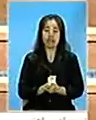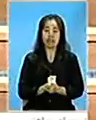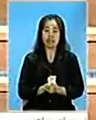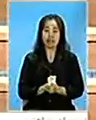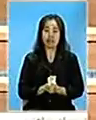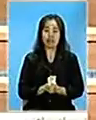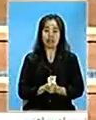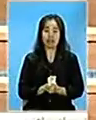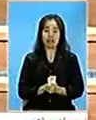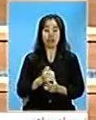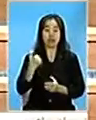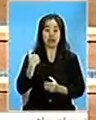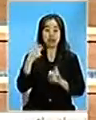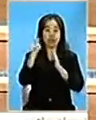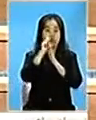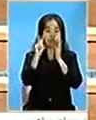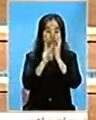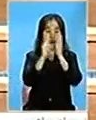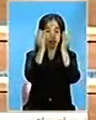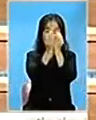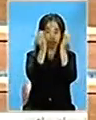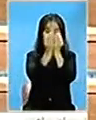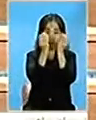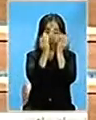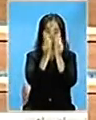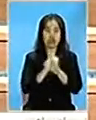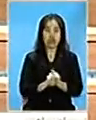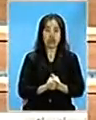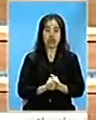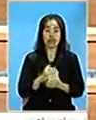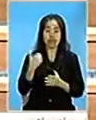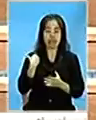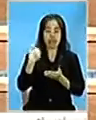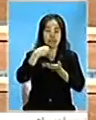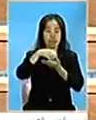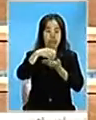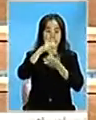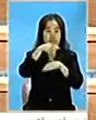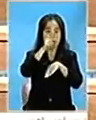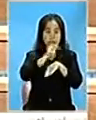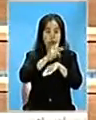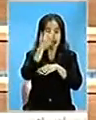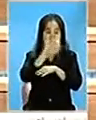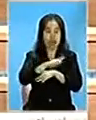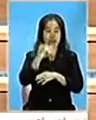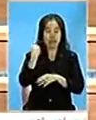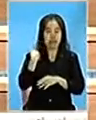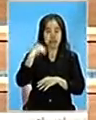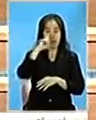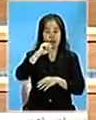พแม้กระทั่งรัฐธรรมนูญฉบับนี้อย่างที่ผมได้กราบเรียนท่านประธานไปแล้วเพื่อนสมาชิกบาง